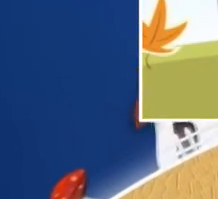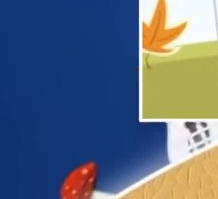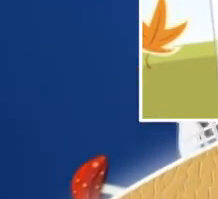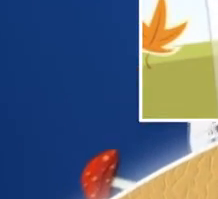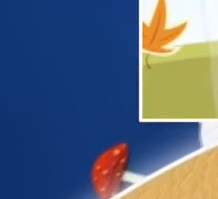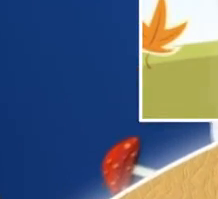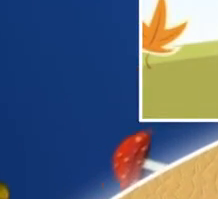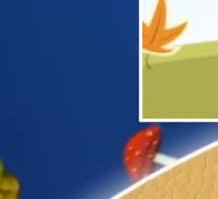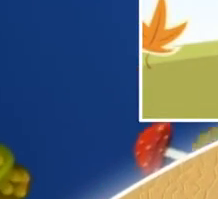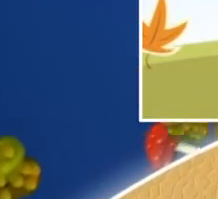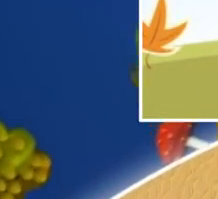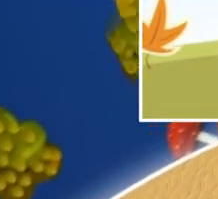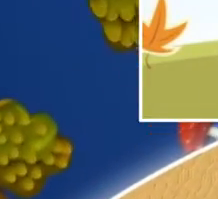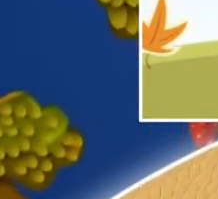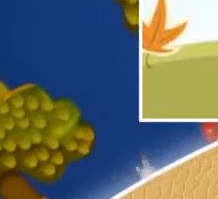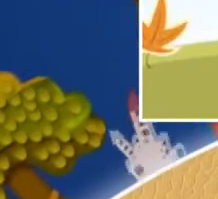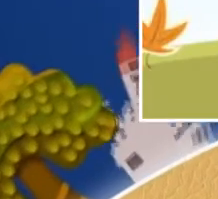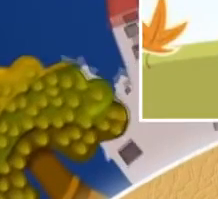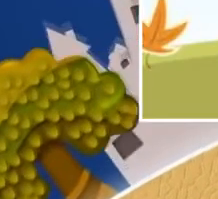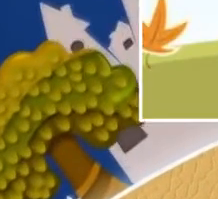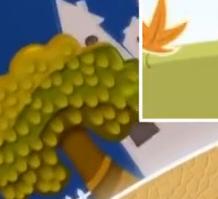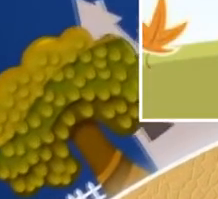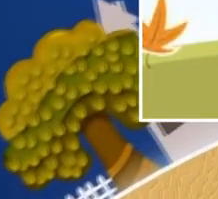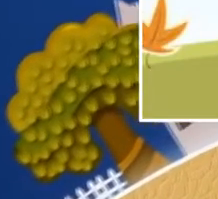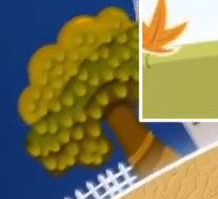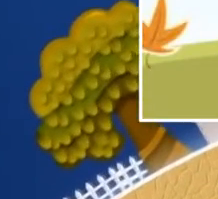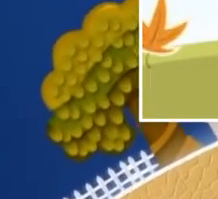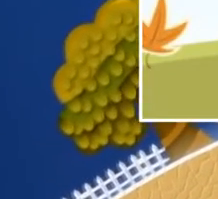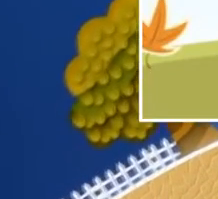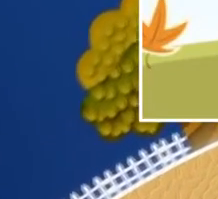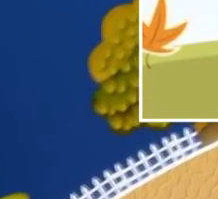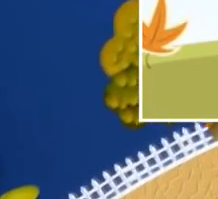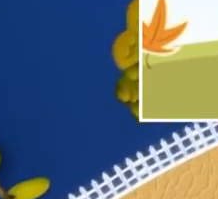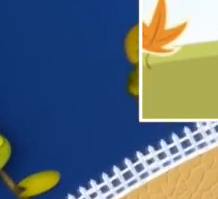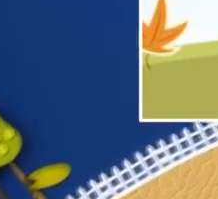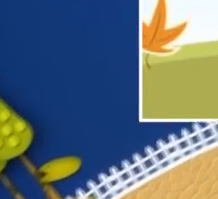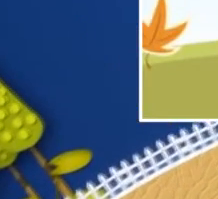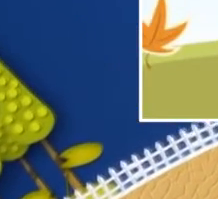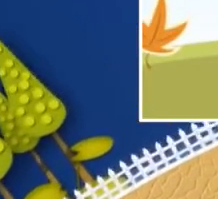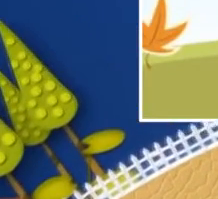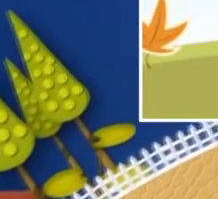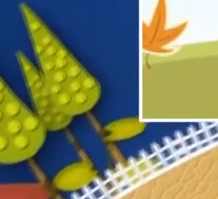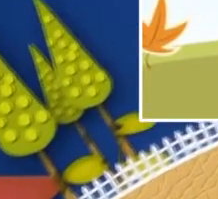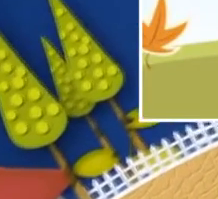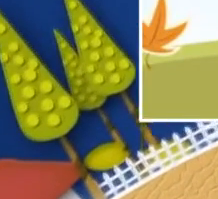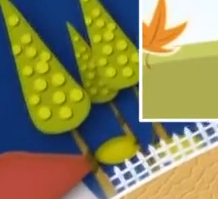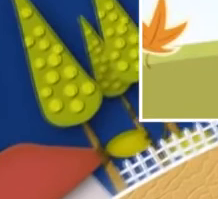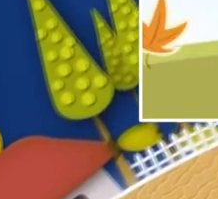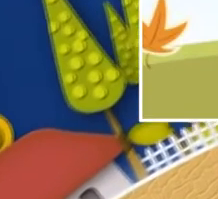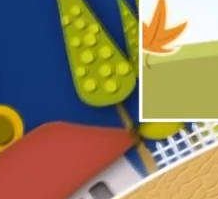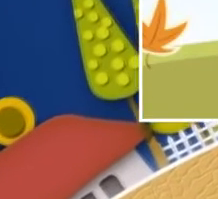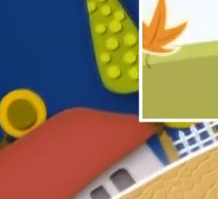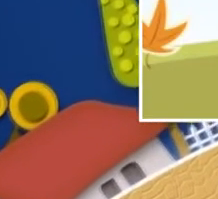Ансны навчис. ногоон жижигхэн навчис дор шүр